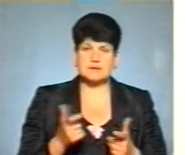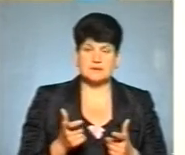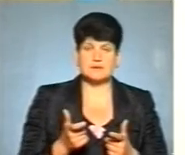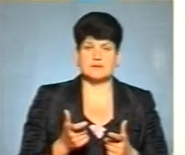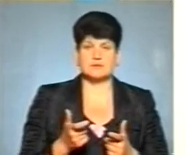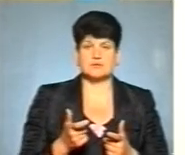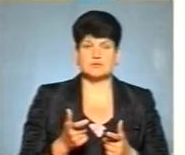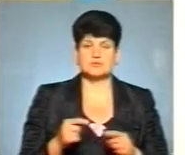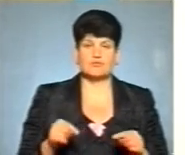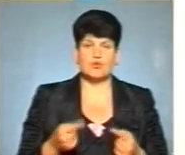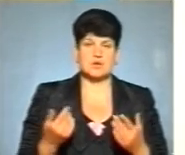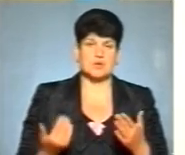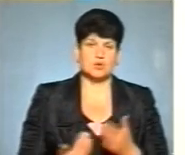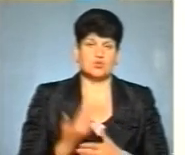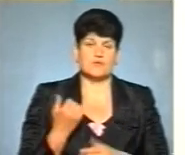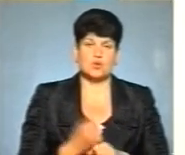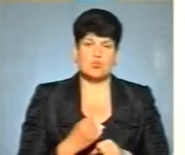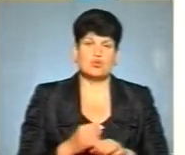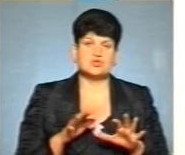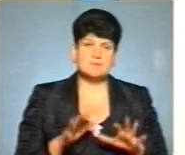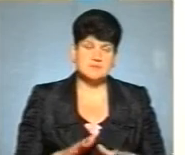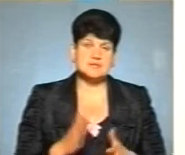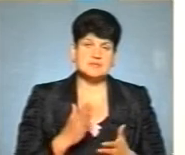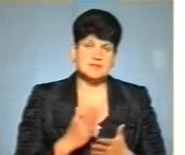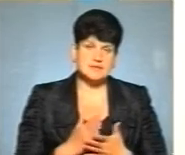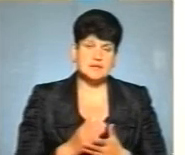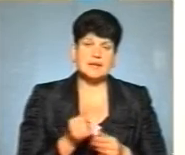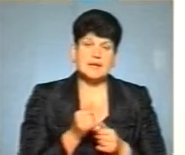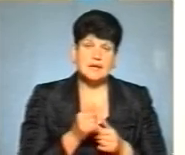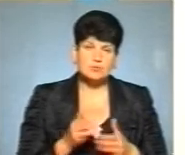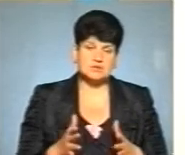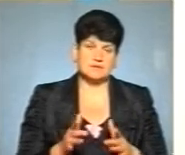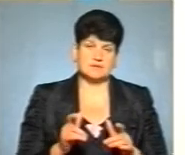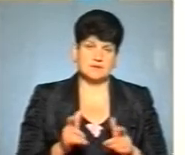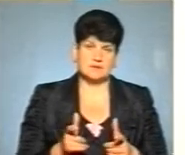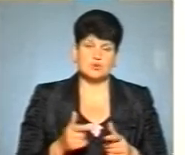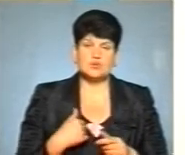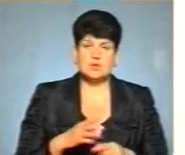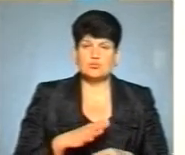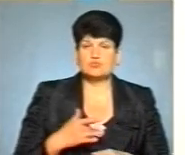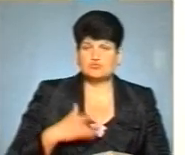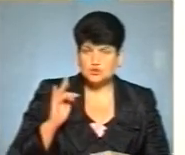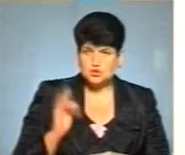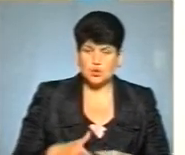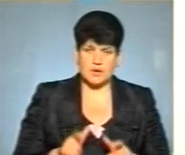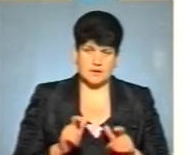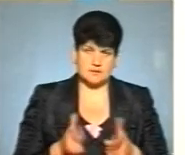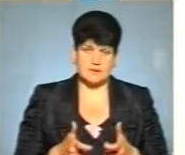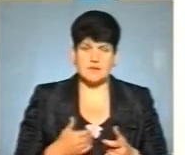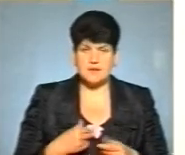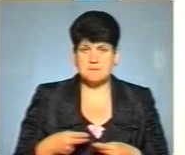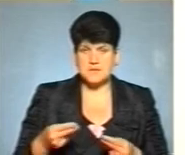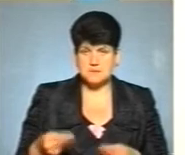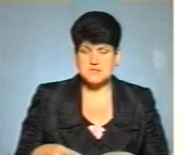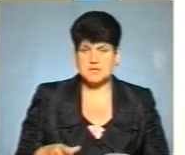нових робочих місць є апріорі неможливо в карантинні заходи, тому що у нас тоді був жорсткий карантин. Але нами підписаний